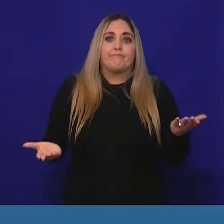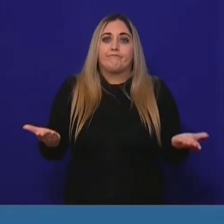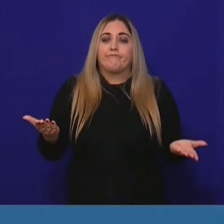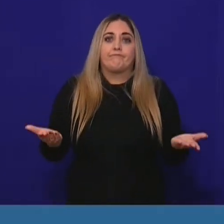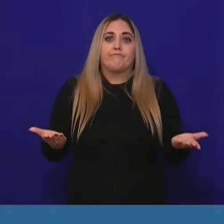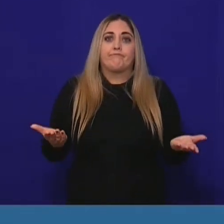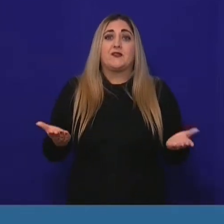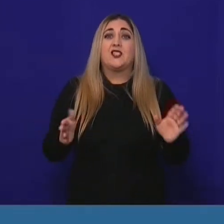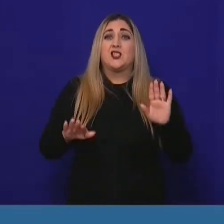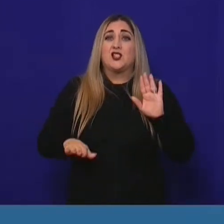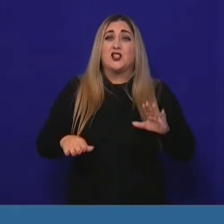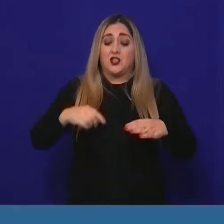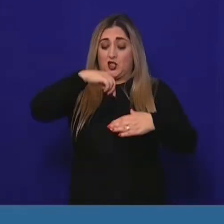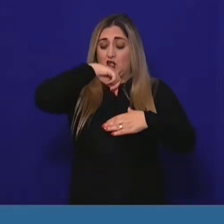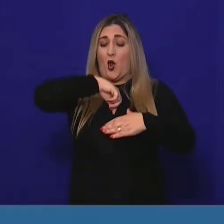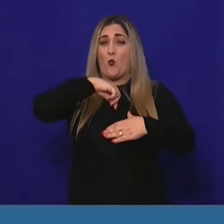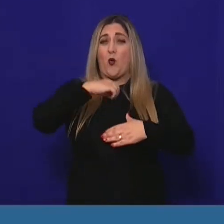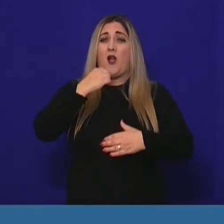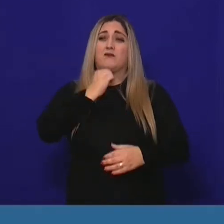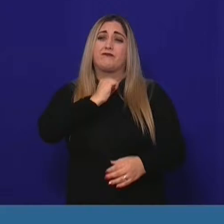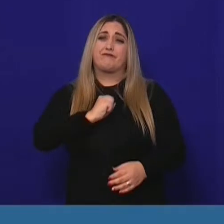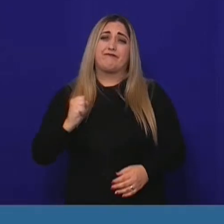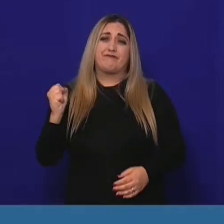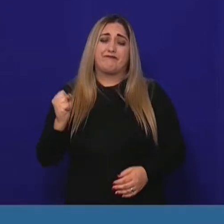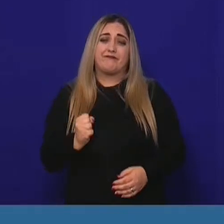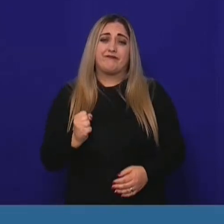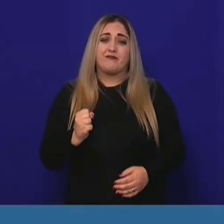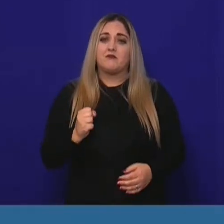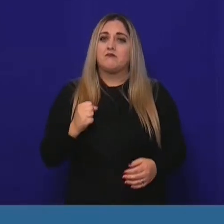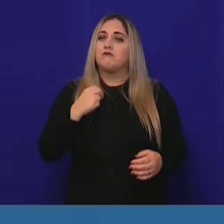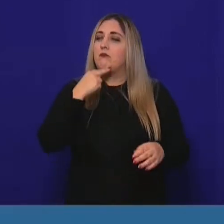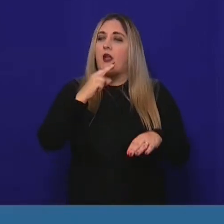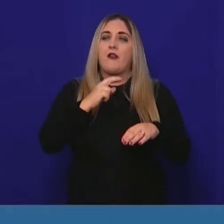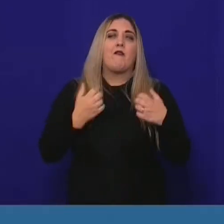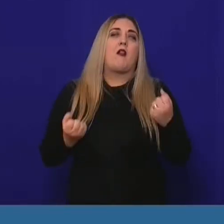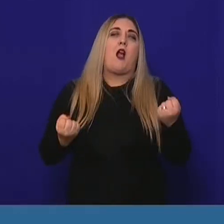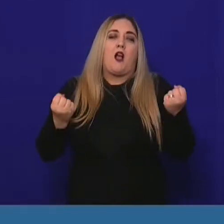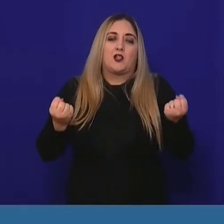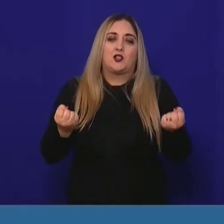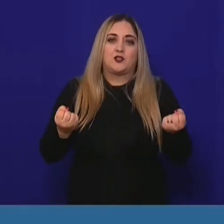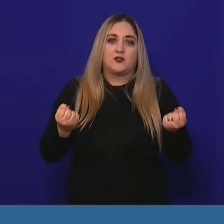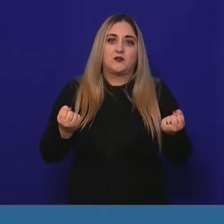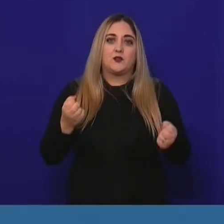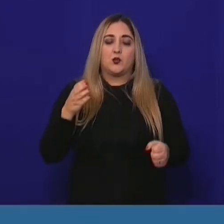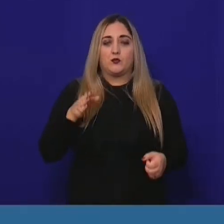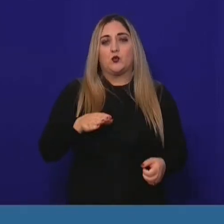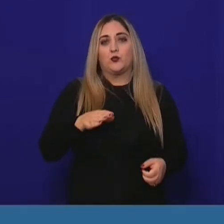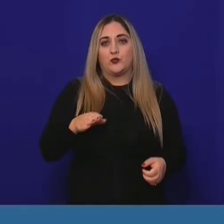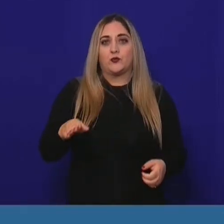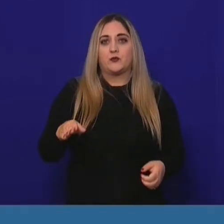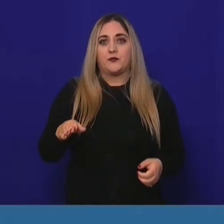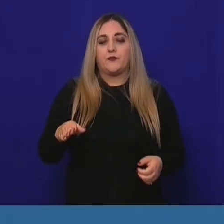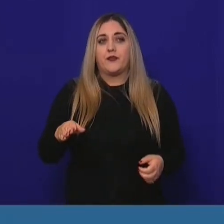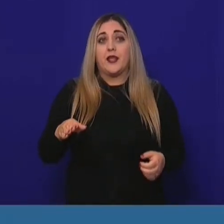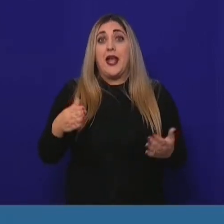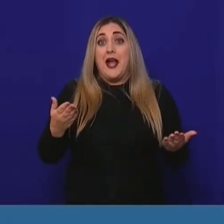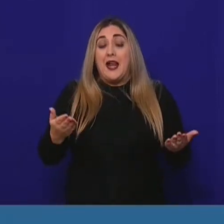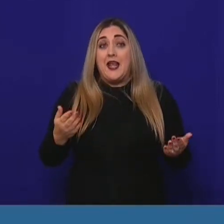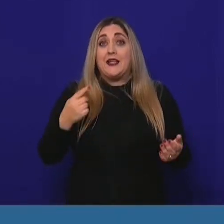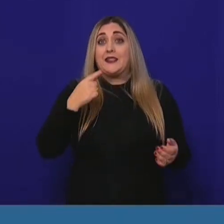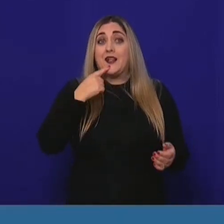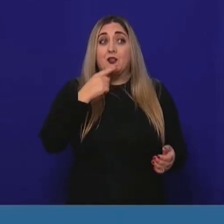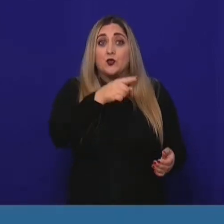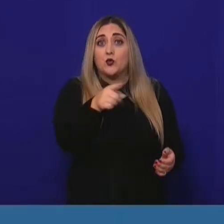sar sara fuq l-organi tal-ġisem li propju l-ġisem il-persuna jkun jista' jirkupra. Aħna minn hawn nappellaw lil kulħadd li kif